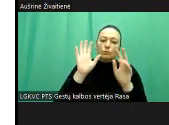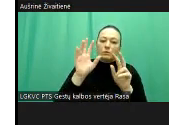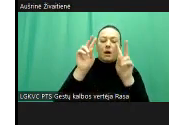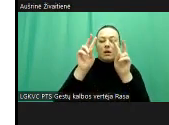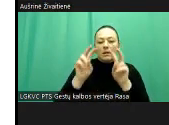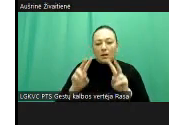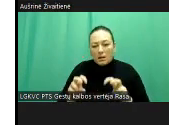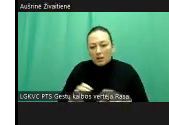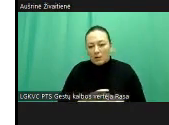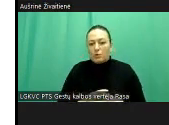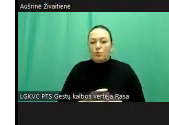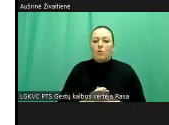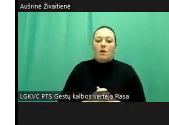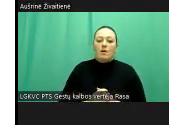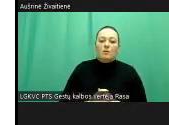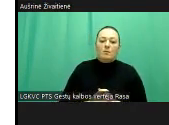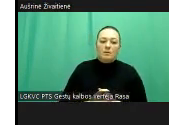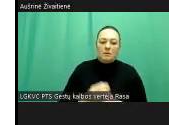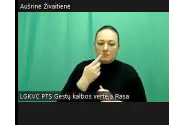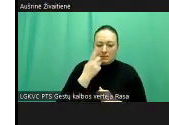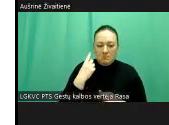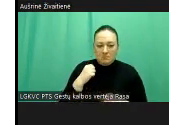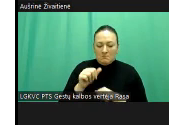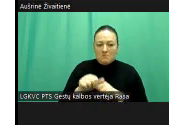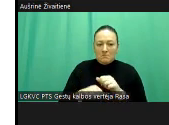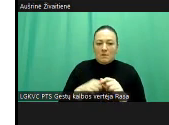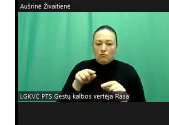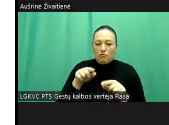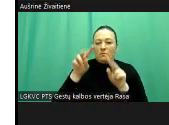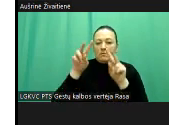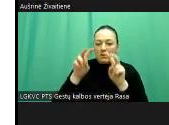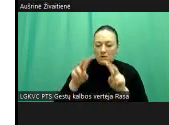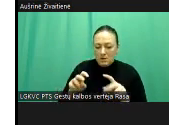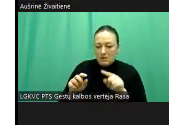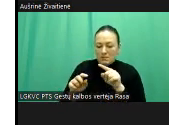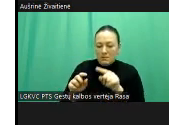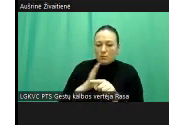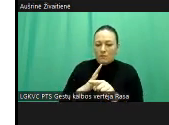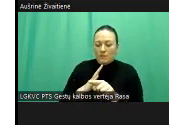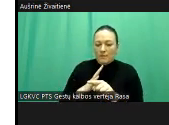darė Dreikas 2014 metais. Ir šiame tyrime